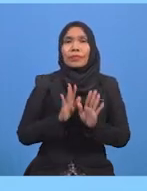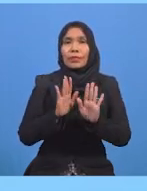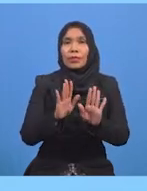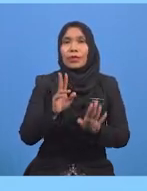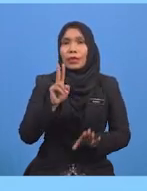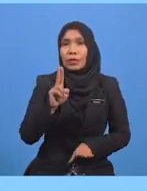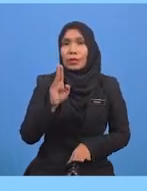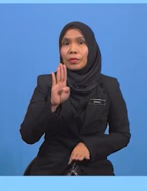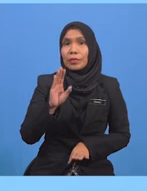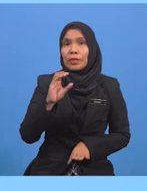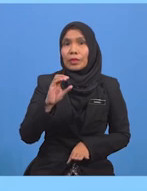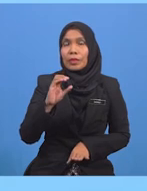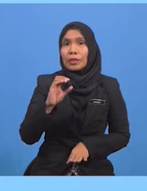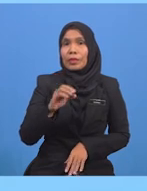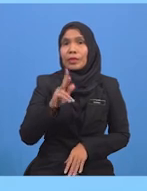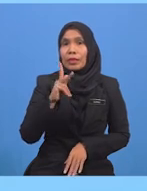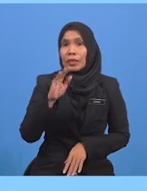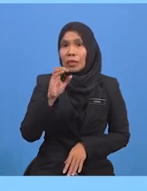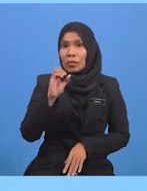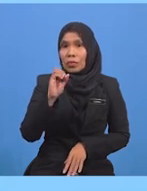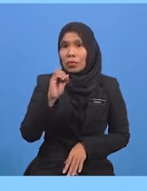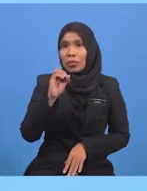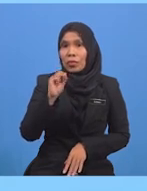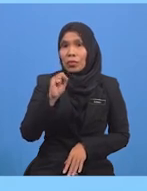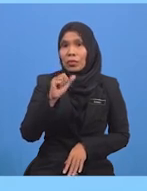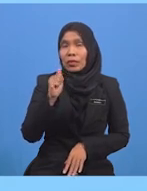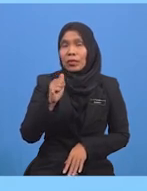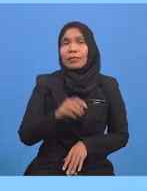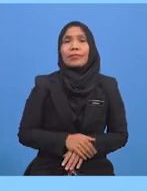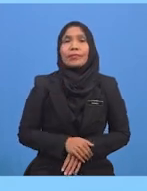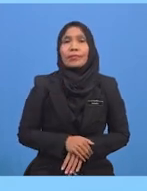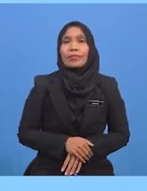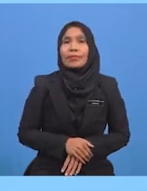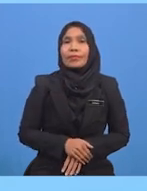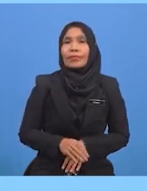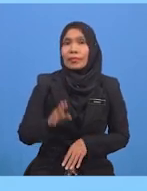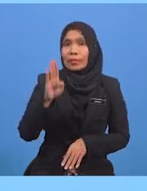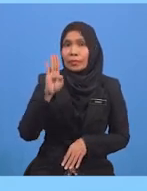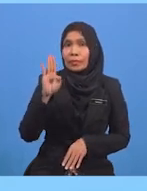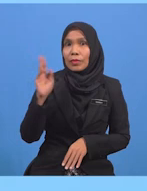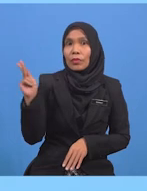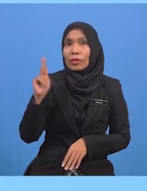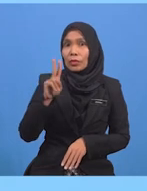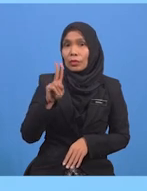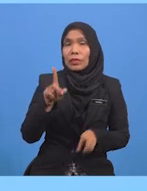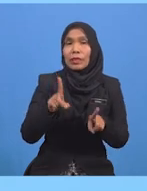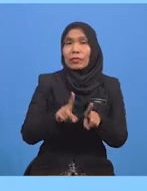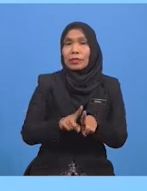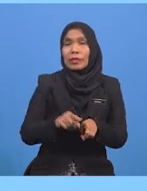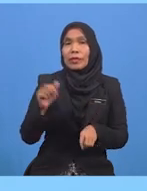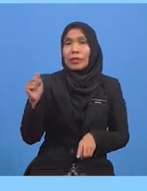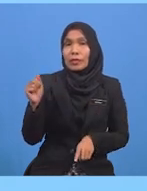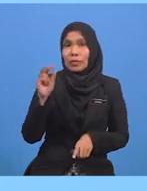tolak 2BC cos A, atau B kuasa 2 sama dengan